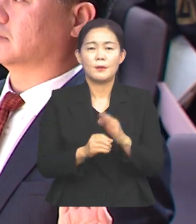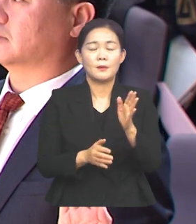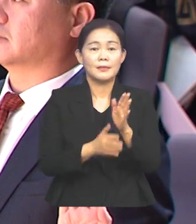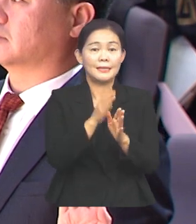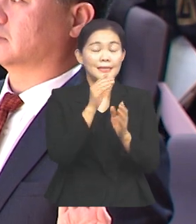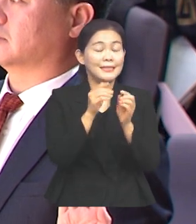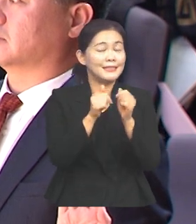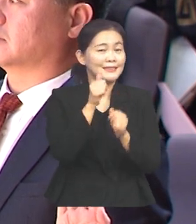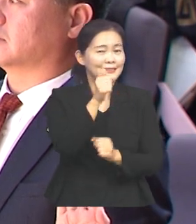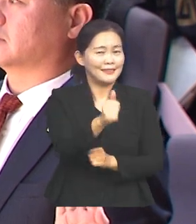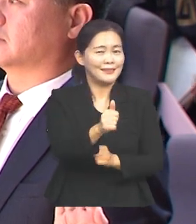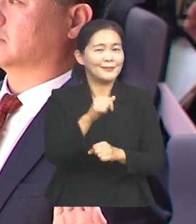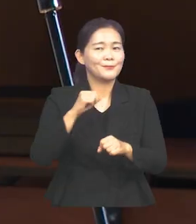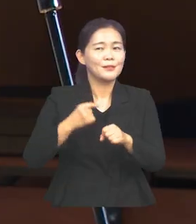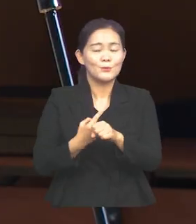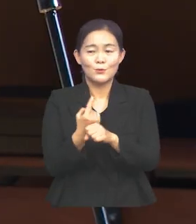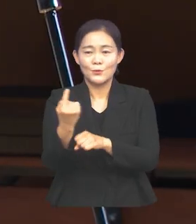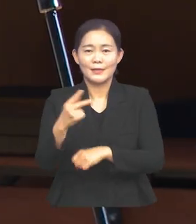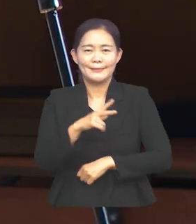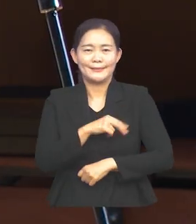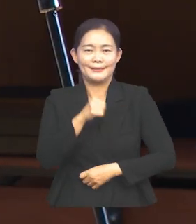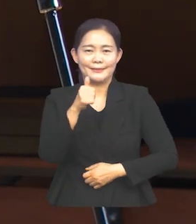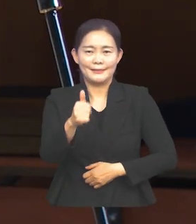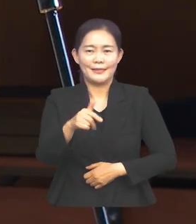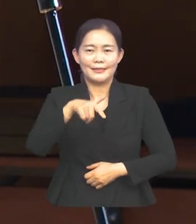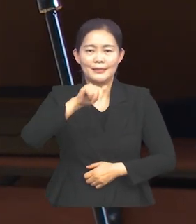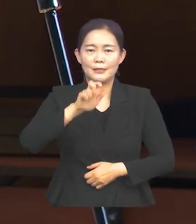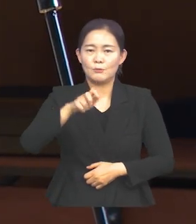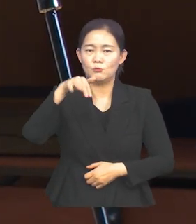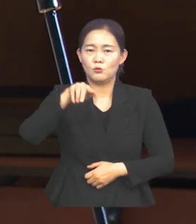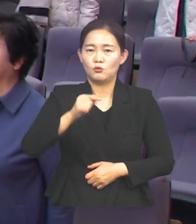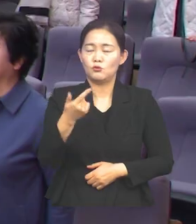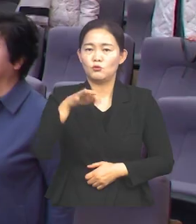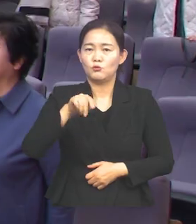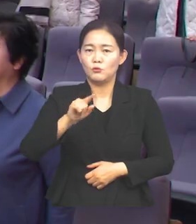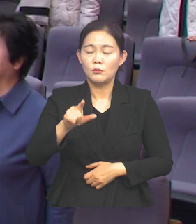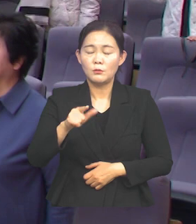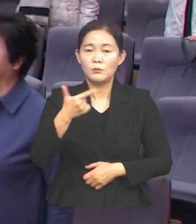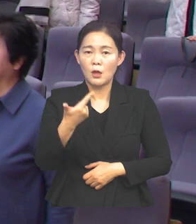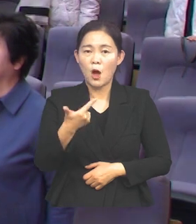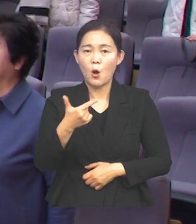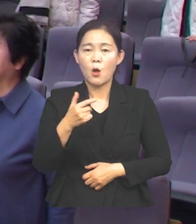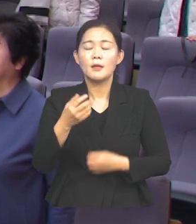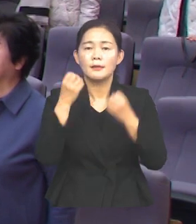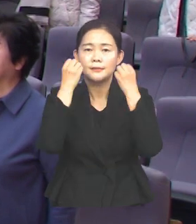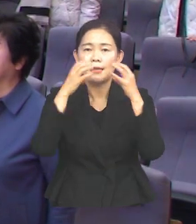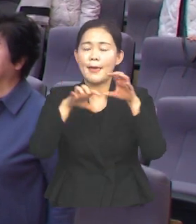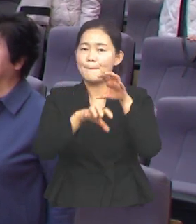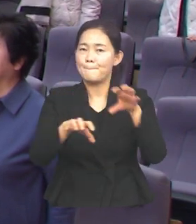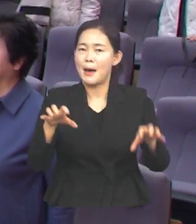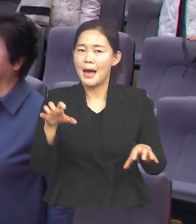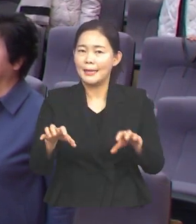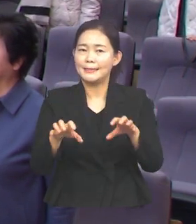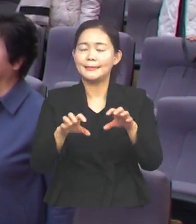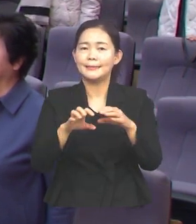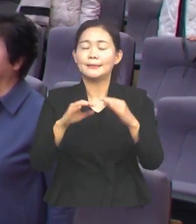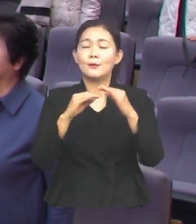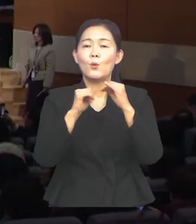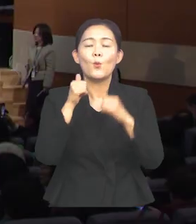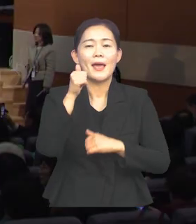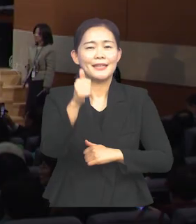용인특례시장을 비롯해 유진선 용인특례시의회 의장, 김춘현 용인시 새마을 회장과 새마을 지도자 400여 명이